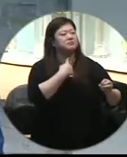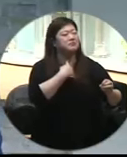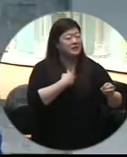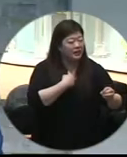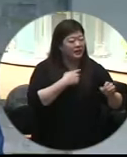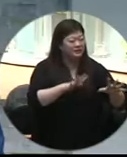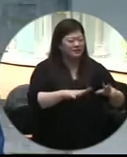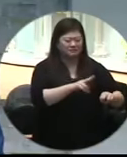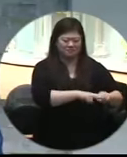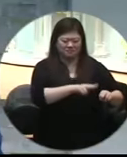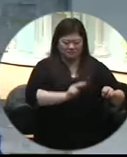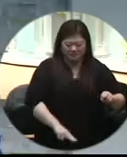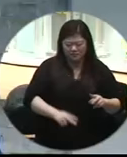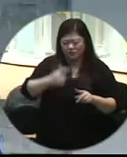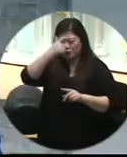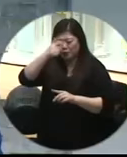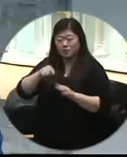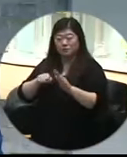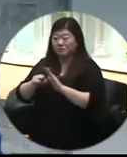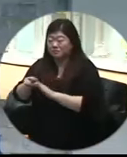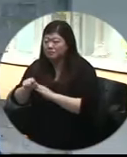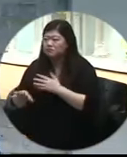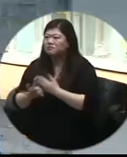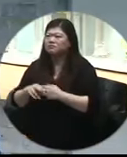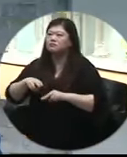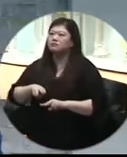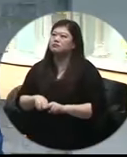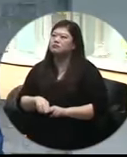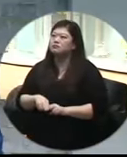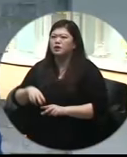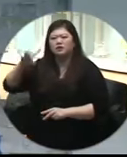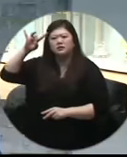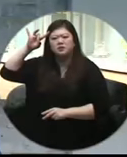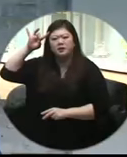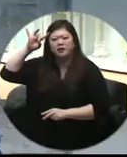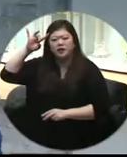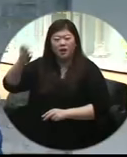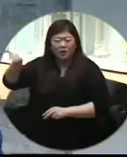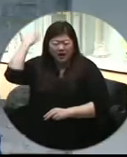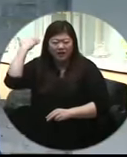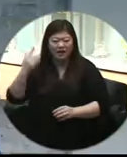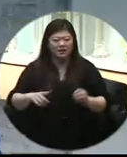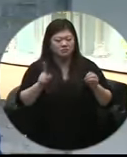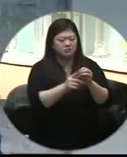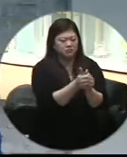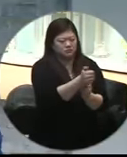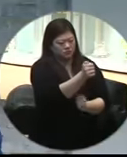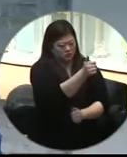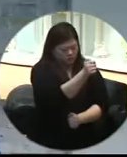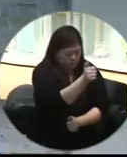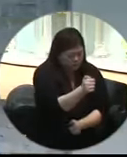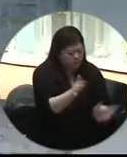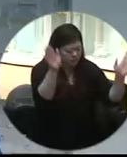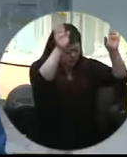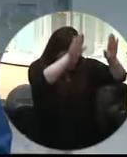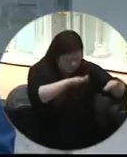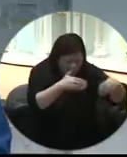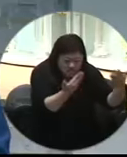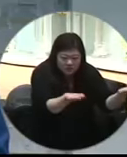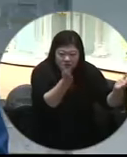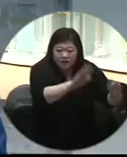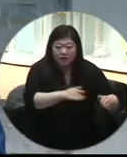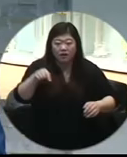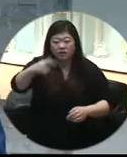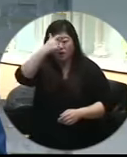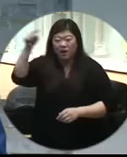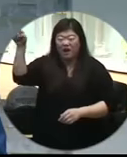막 우상 앞에 뭐 부처 앞에 계속 보면서 막 나무관세음 보살 막 이거 막 하다가 개종해서 예수를